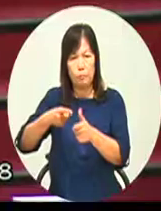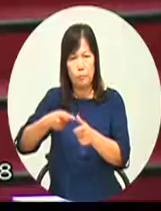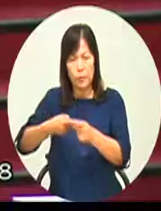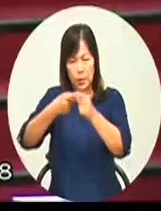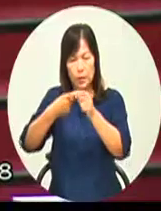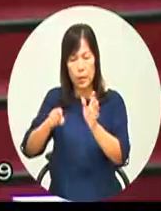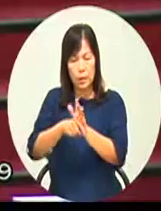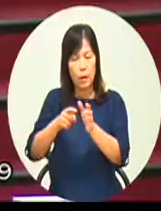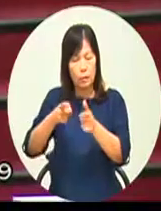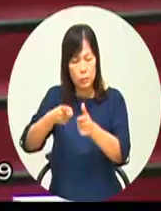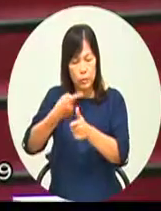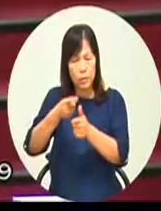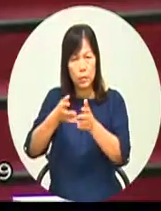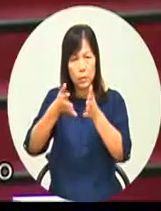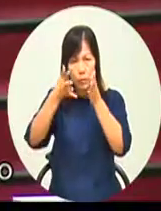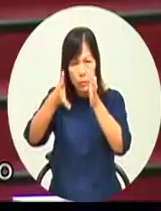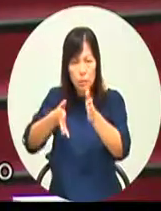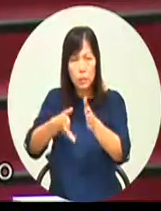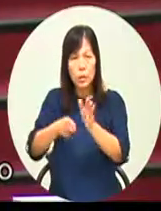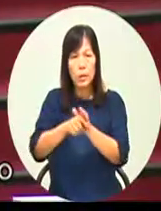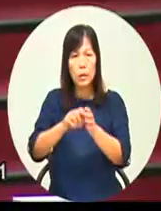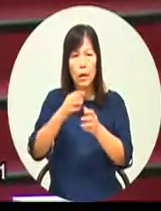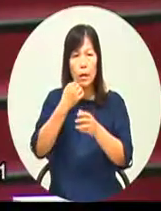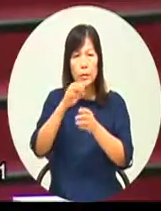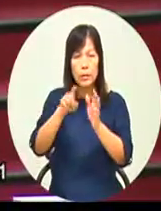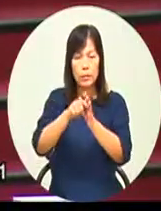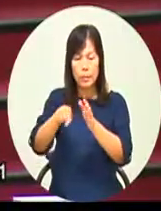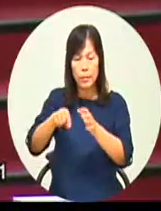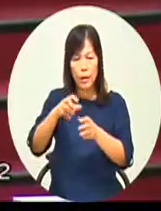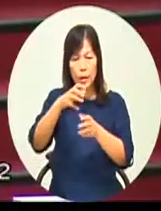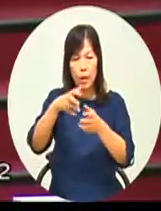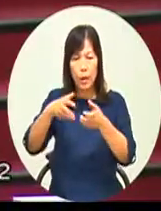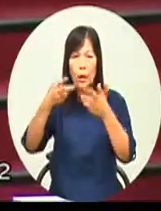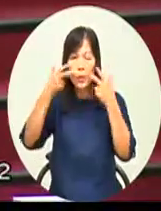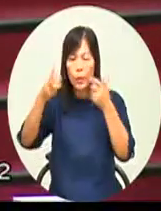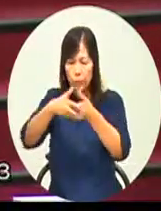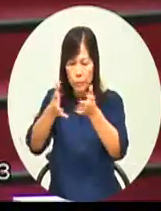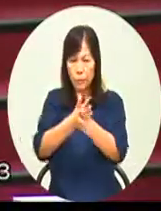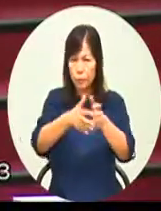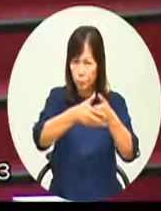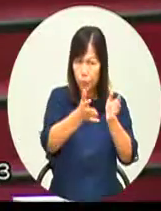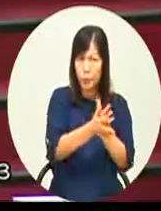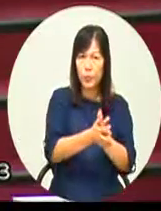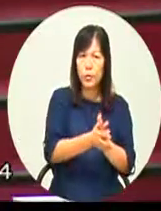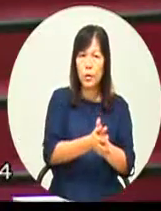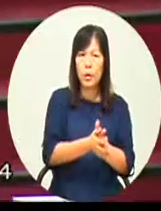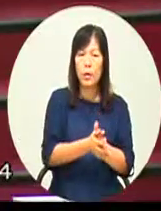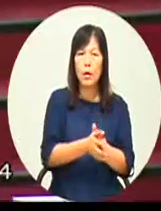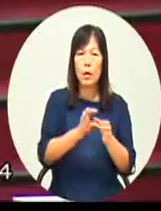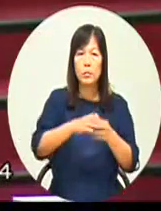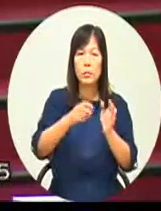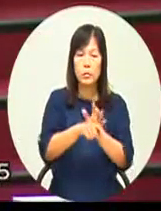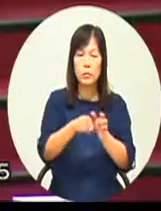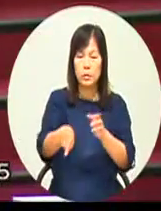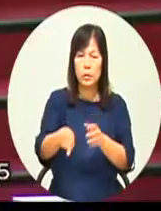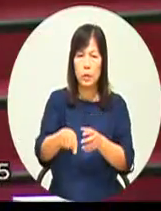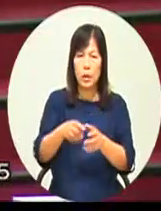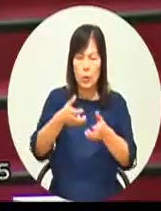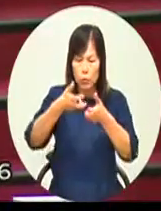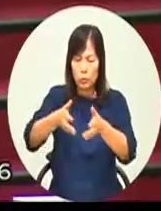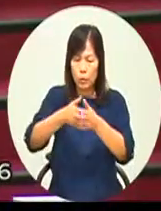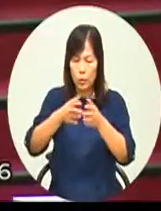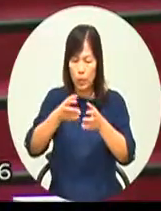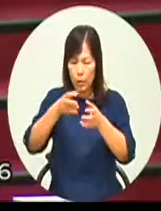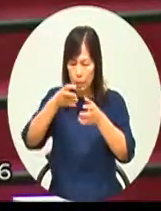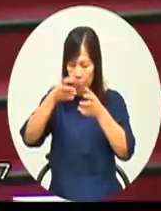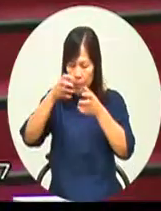去把梅兰拉乌拉里部落来做一个贸管处一个重点开发